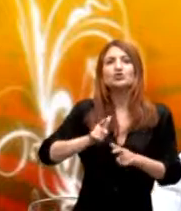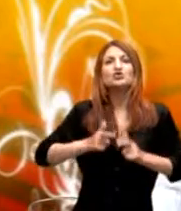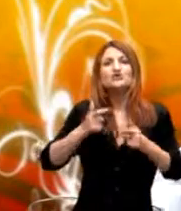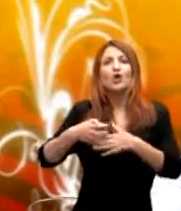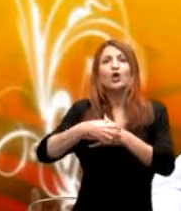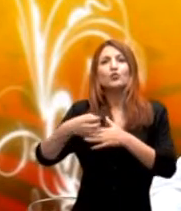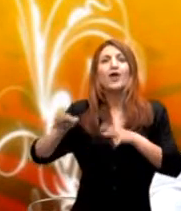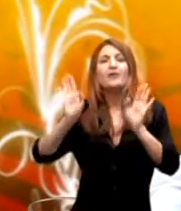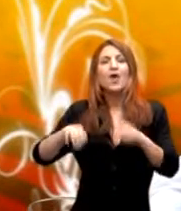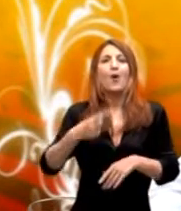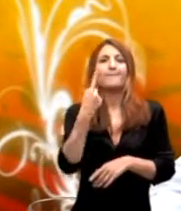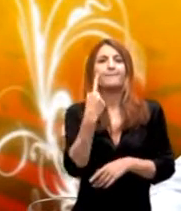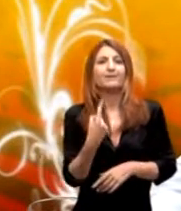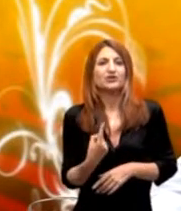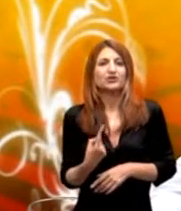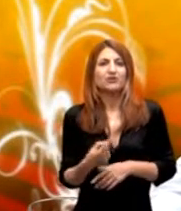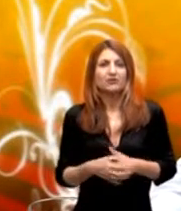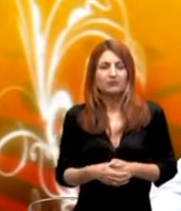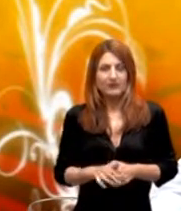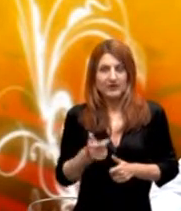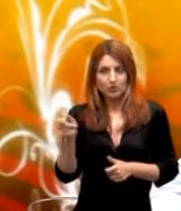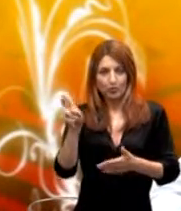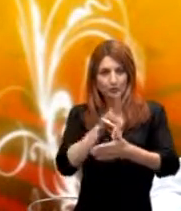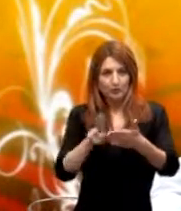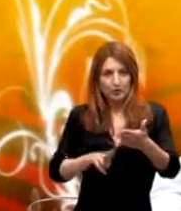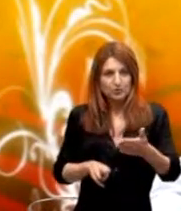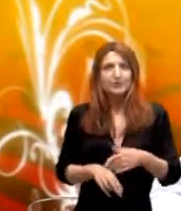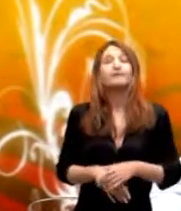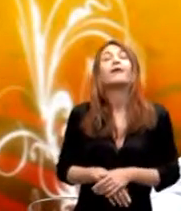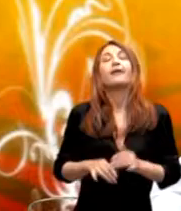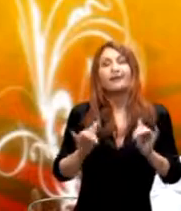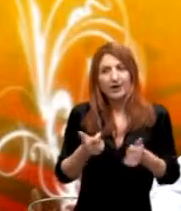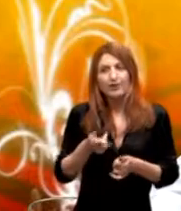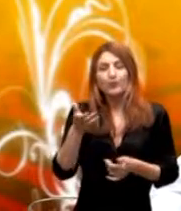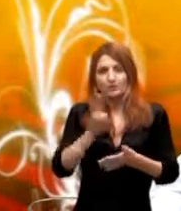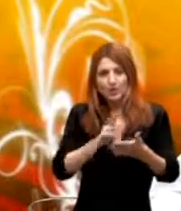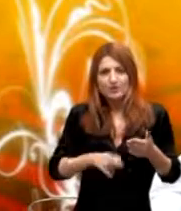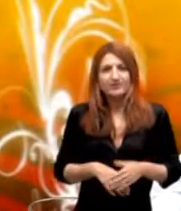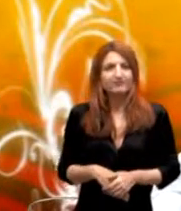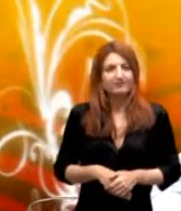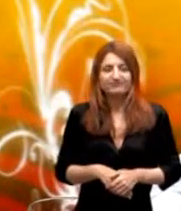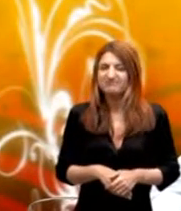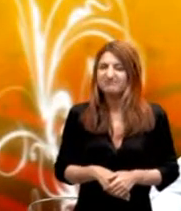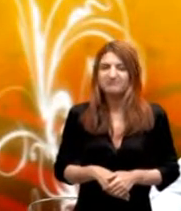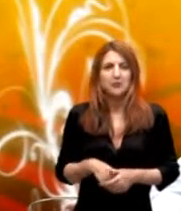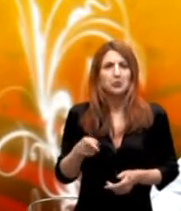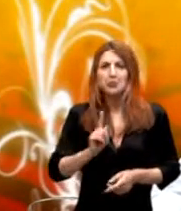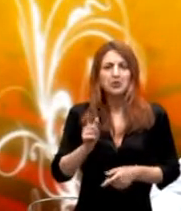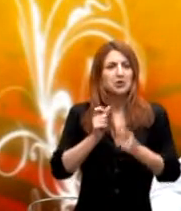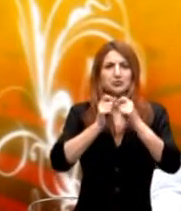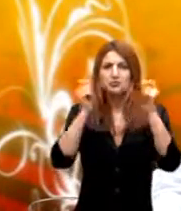dulje nego mršavi. To je novo. Jeste to čitali? Jesam. Jeste čitali. E, vidite, nikakvi paradoks to